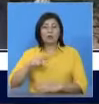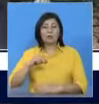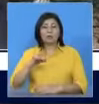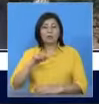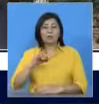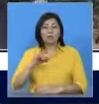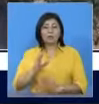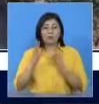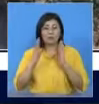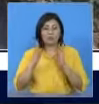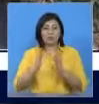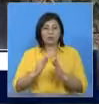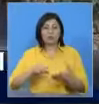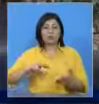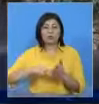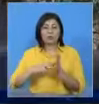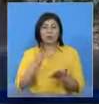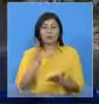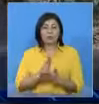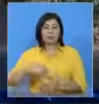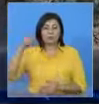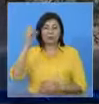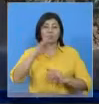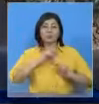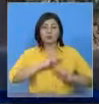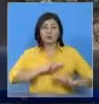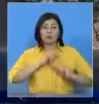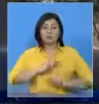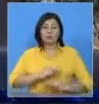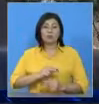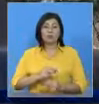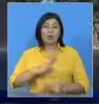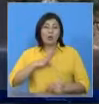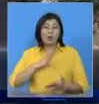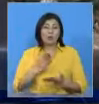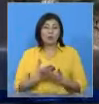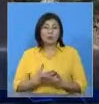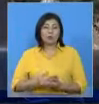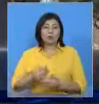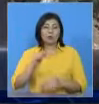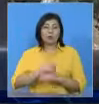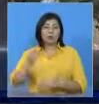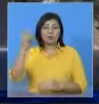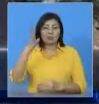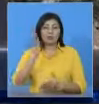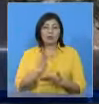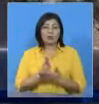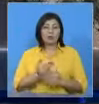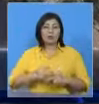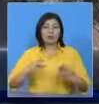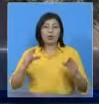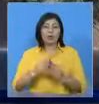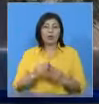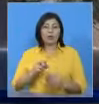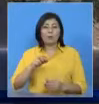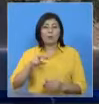Жангелдин сквері жобада бар. Барлық жерді жарықтандыру жұмысы бір жүйеге келтірілді. Қосымша шамдар орнатылып жатыр. Бұл ауданда баспалдақ